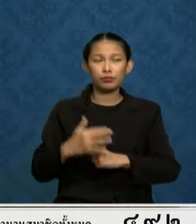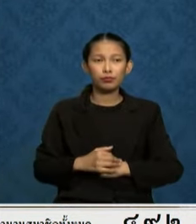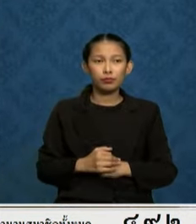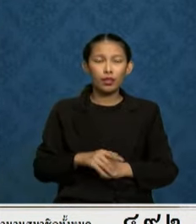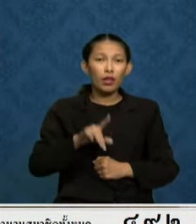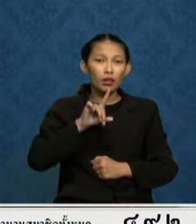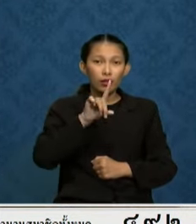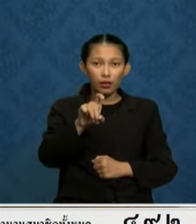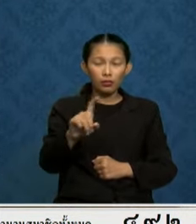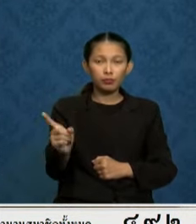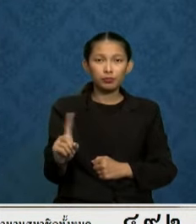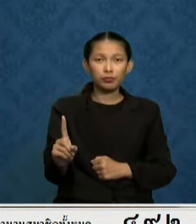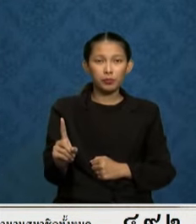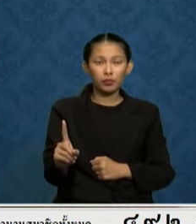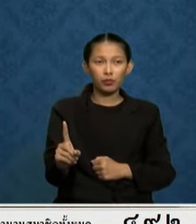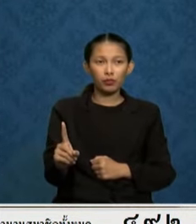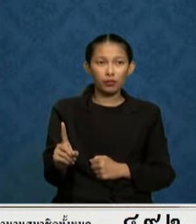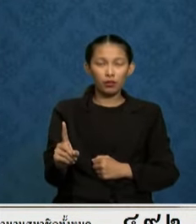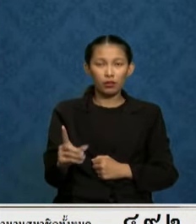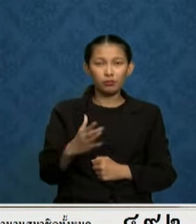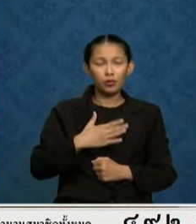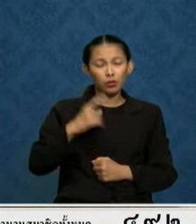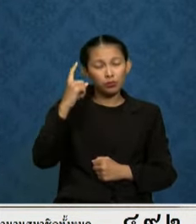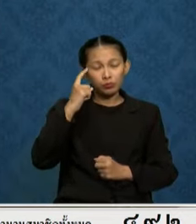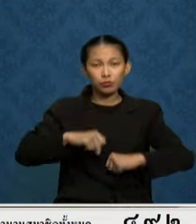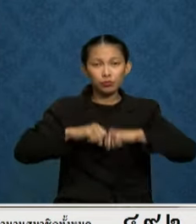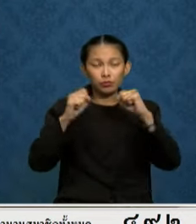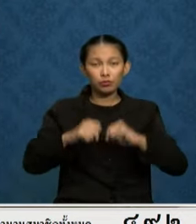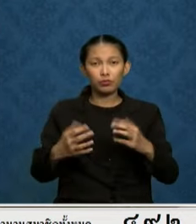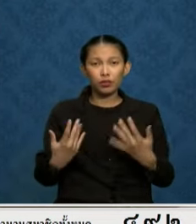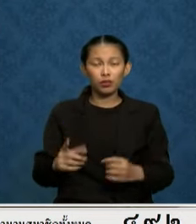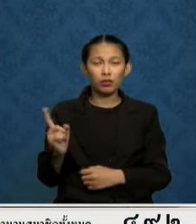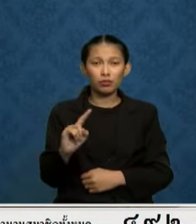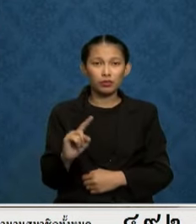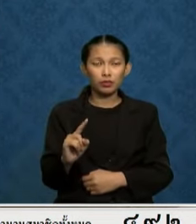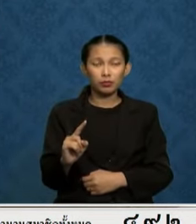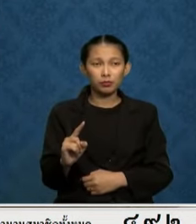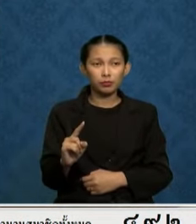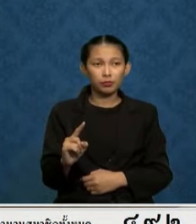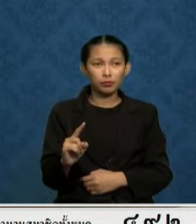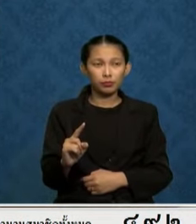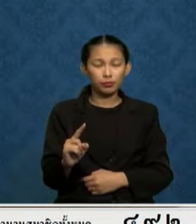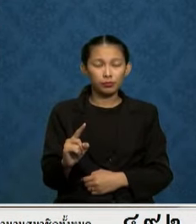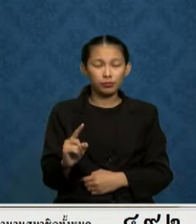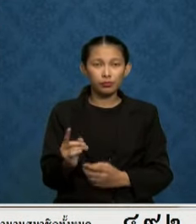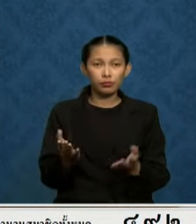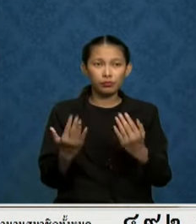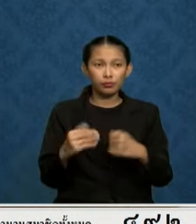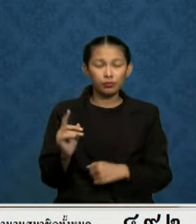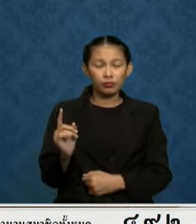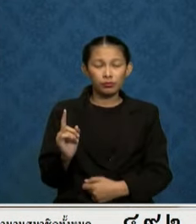ต้ถามวาเราตกภลึกหรือยังในเรื่องบางมาตราทีนี้ใ